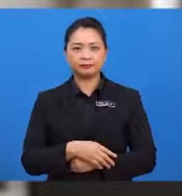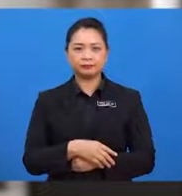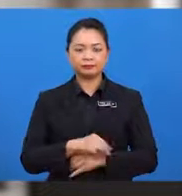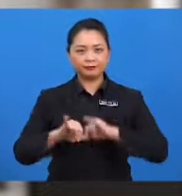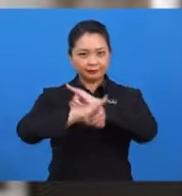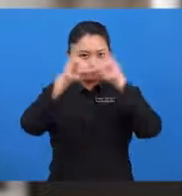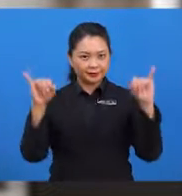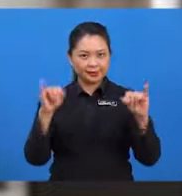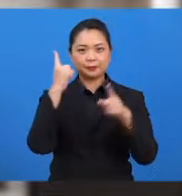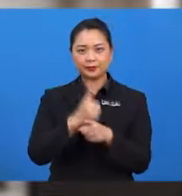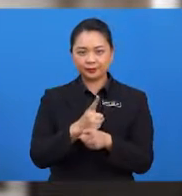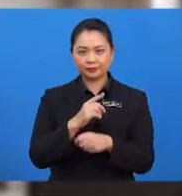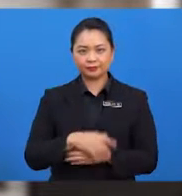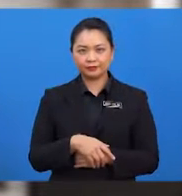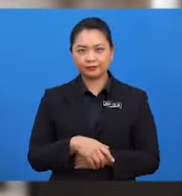Jelaskan murid-murid.